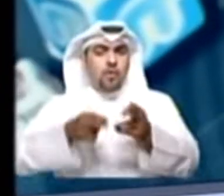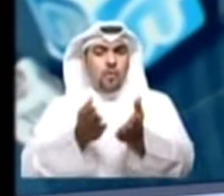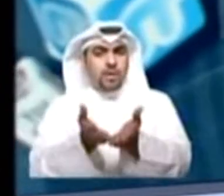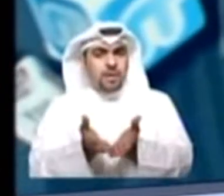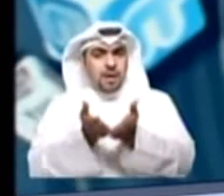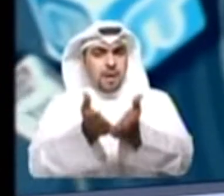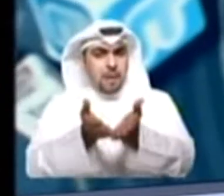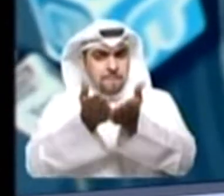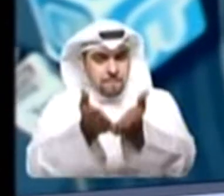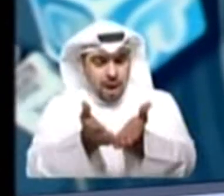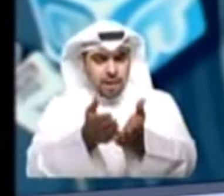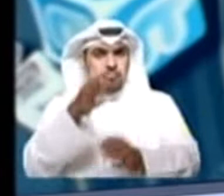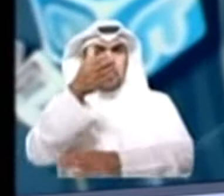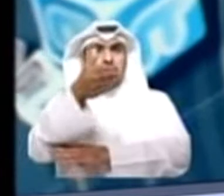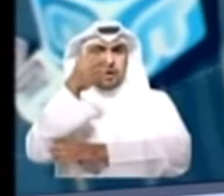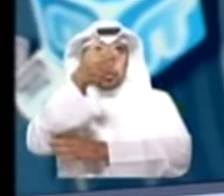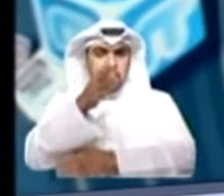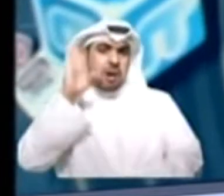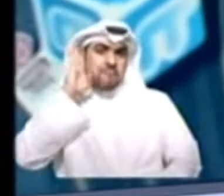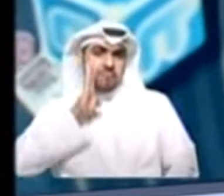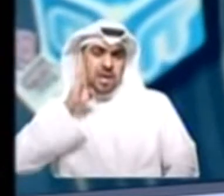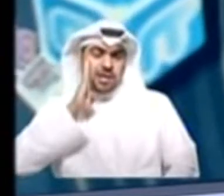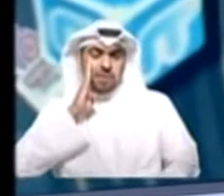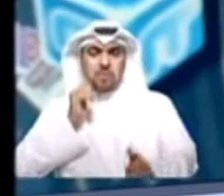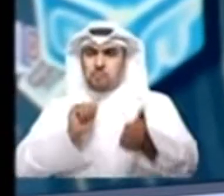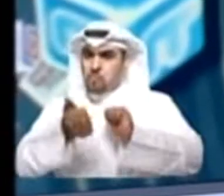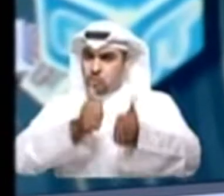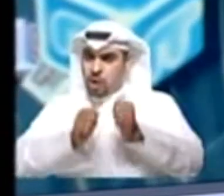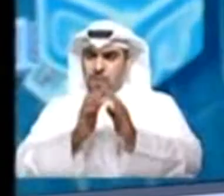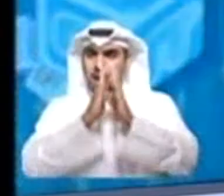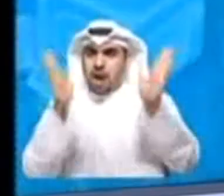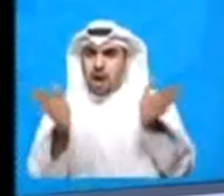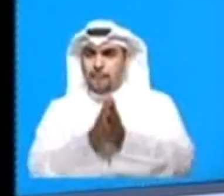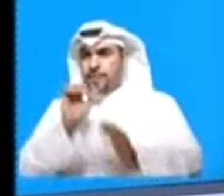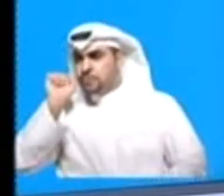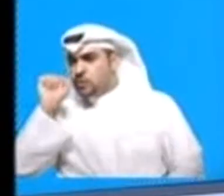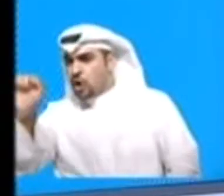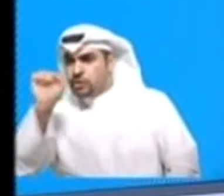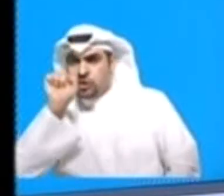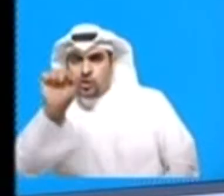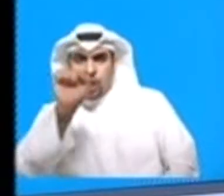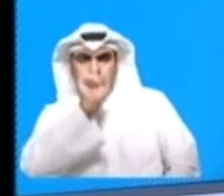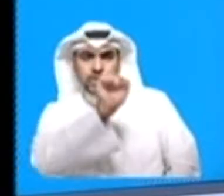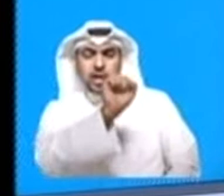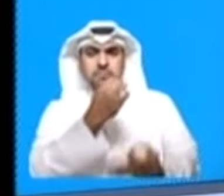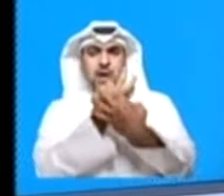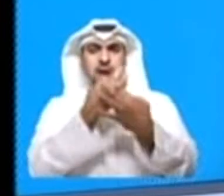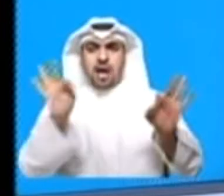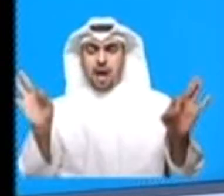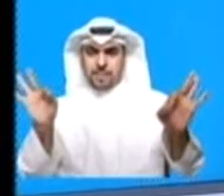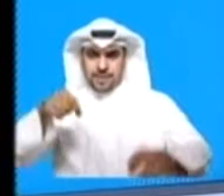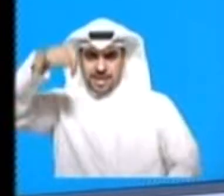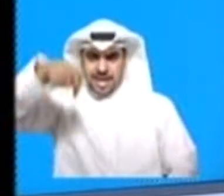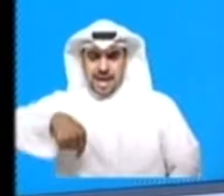من 120 عضواً مبدعاً كل على حسب تخصصه. المغردون تفاعلوا مع خبر تنظيم فريق